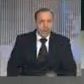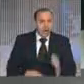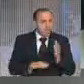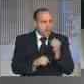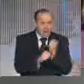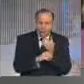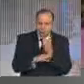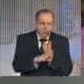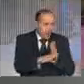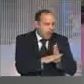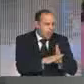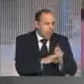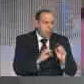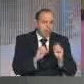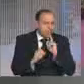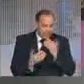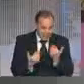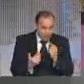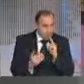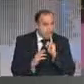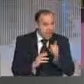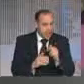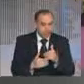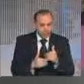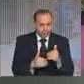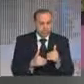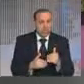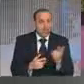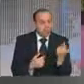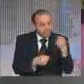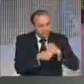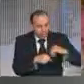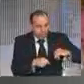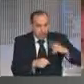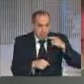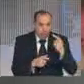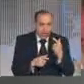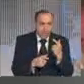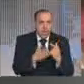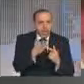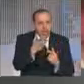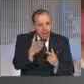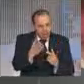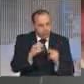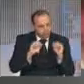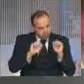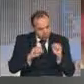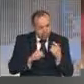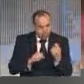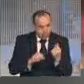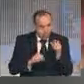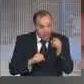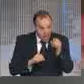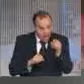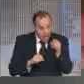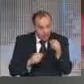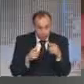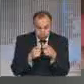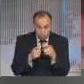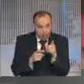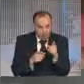للانجاز تنتظر التنفيذ واخرى احدثها بعث شبان تعوزهم الامكانيات فوجدوا في هذه